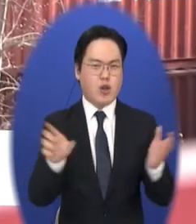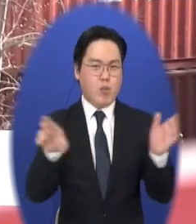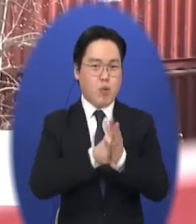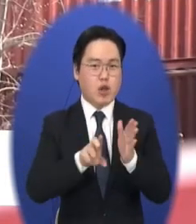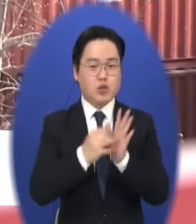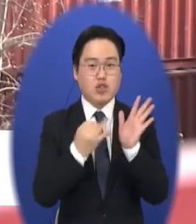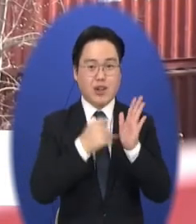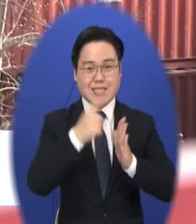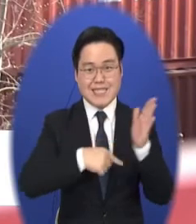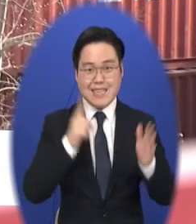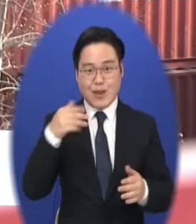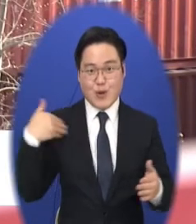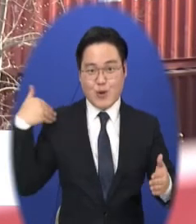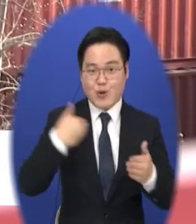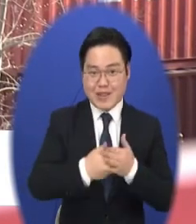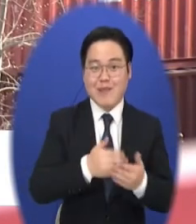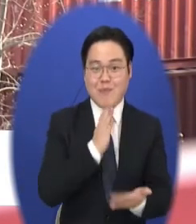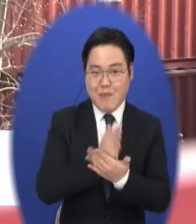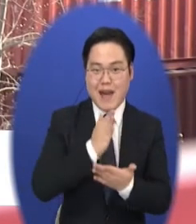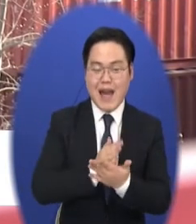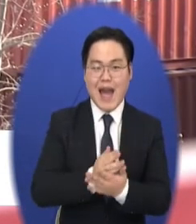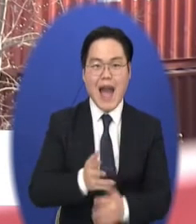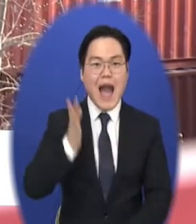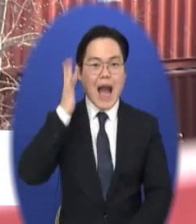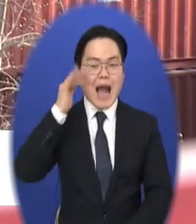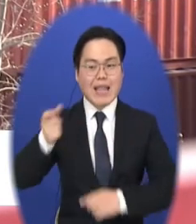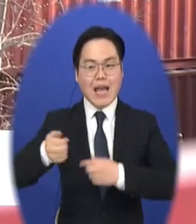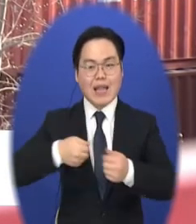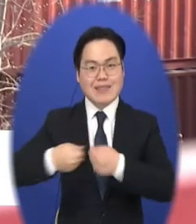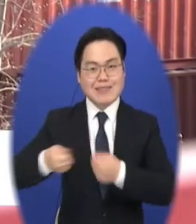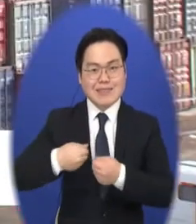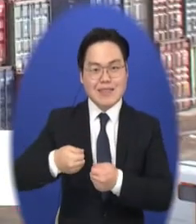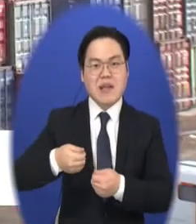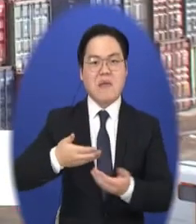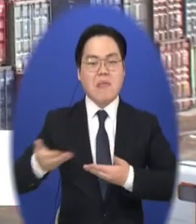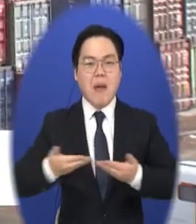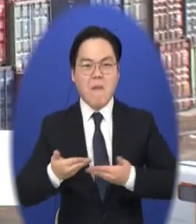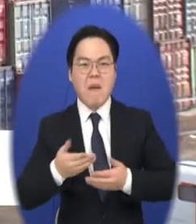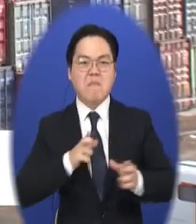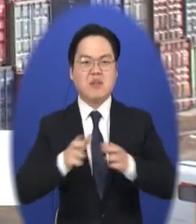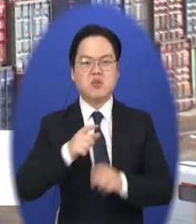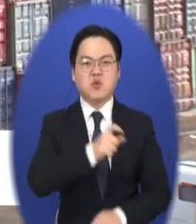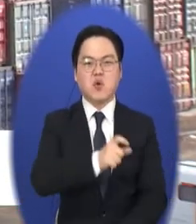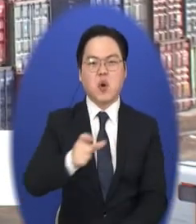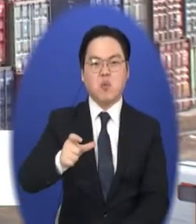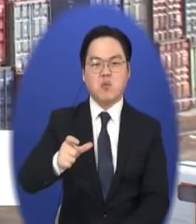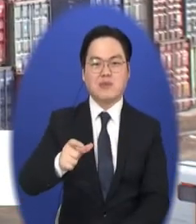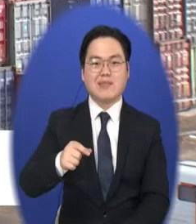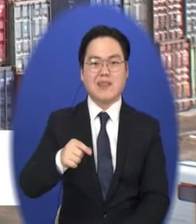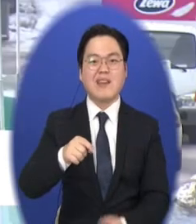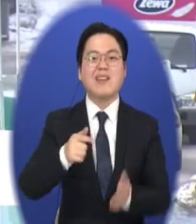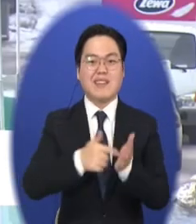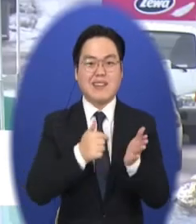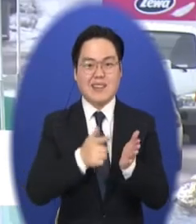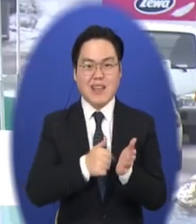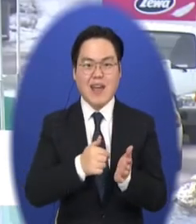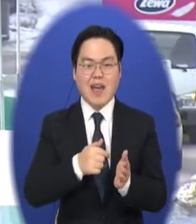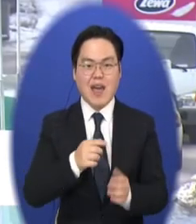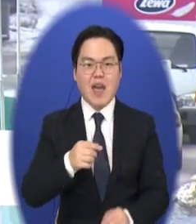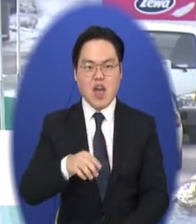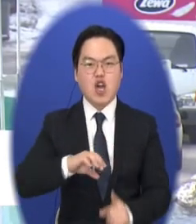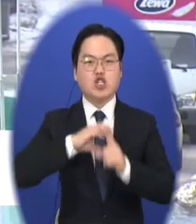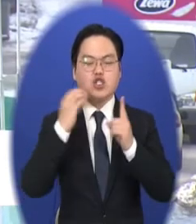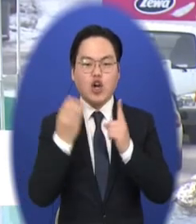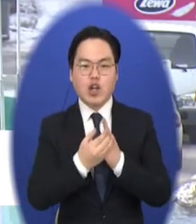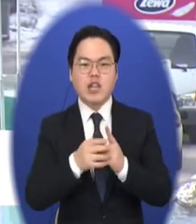байна. Үүнийг илүү бодиттой үр дүнд хүргэхийн тулд гадаад худалдааны цусны эргэлтийг сайжруулах шаардлагатай бизнес эрхлэгчид хэлж байна. Ингэж чадвал бидэнд ёс суртахуун